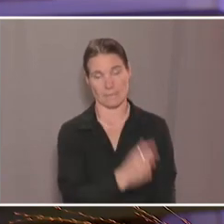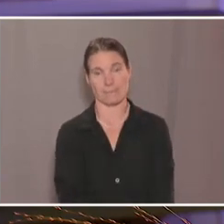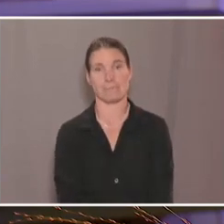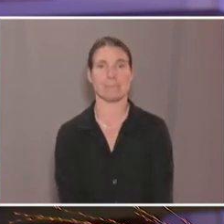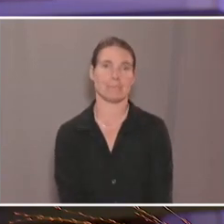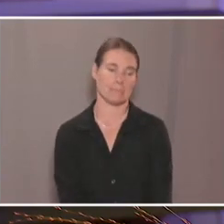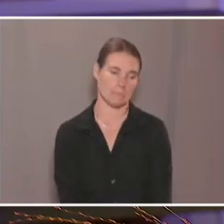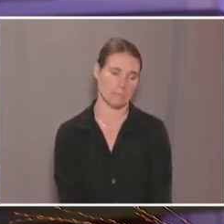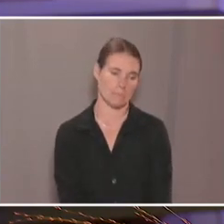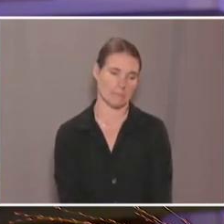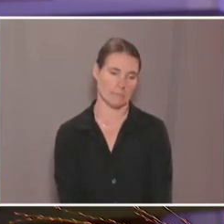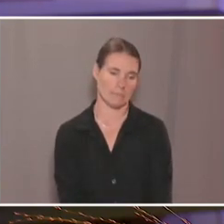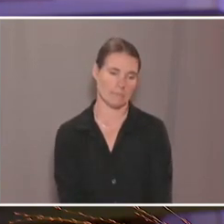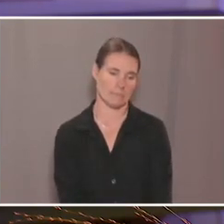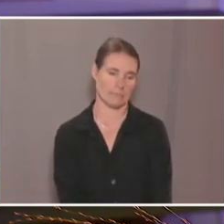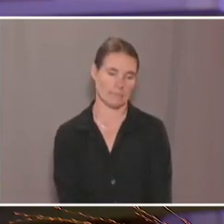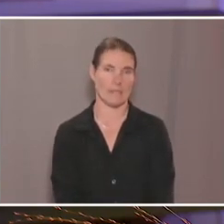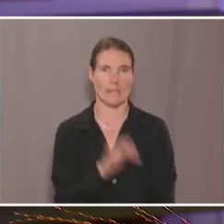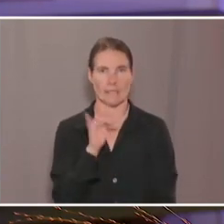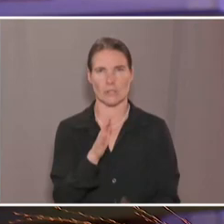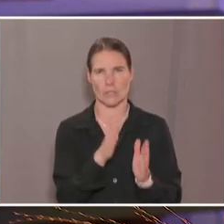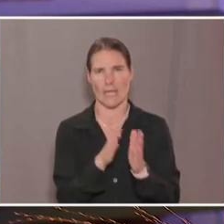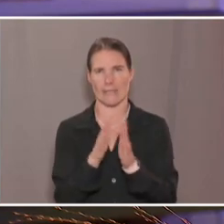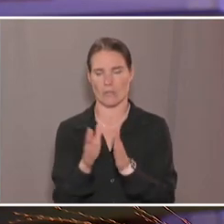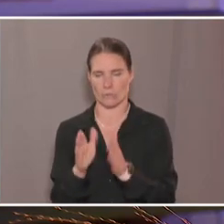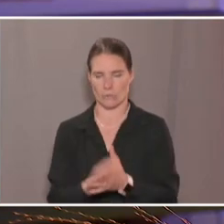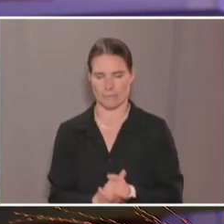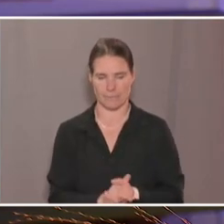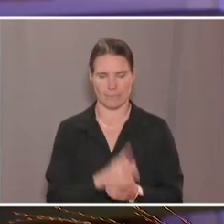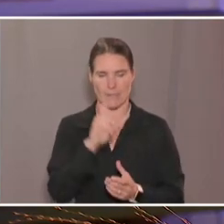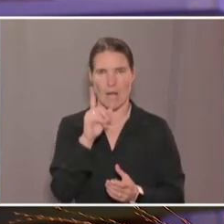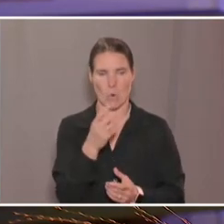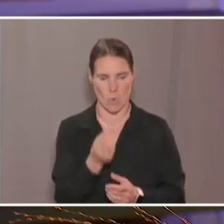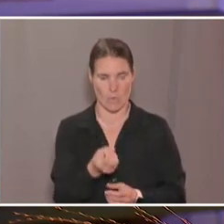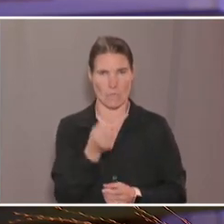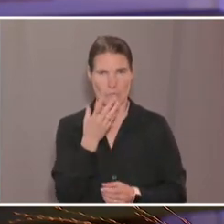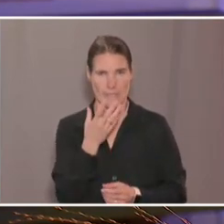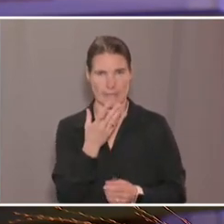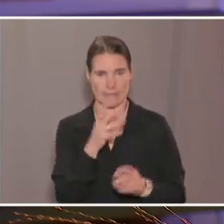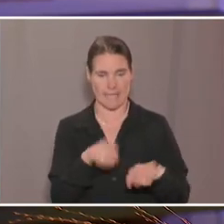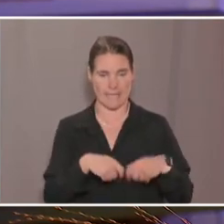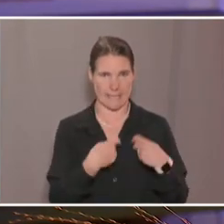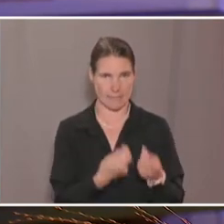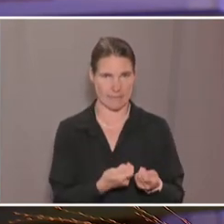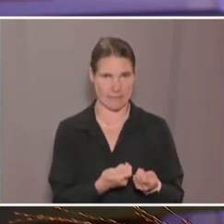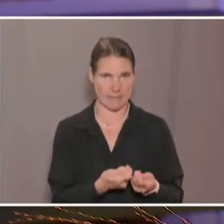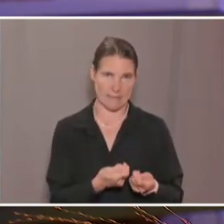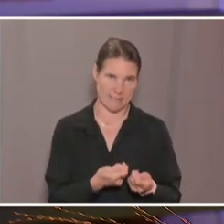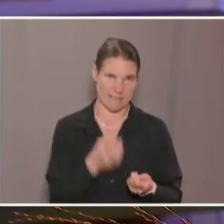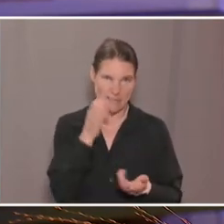Die kritische Einordnung klingt so: Auch ein unauffälliger Befund kann herbe